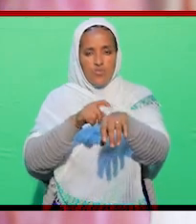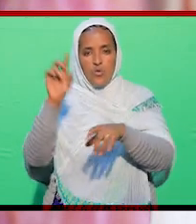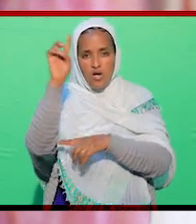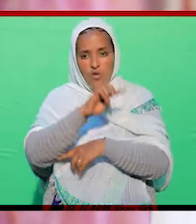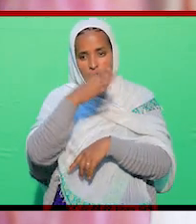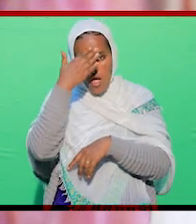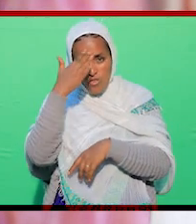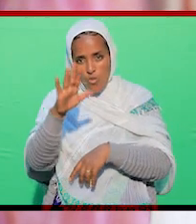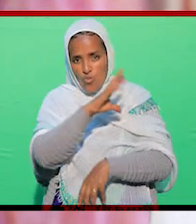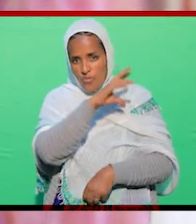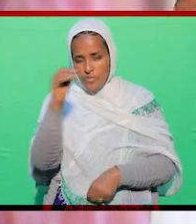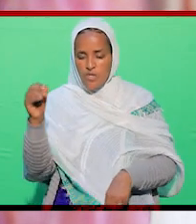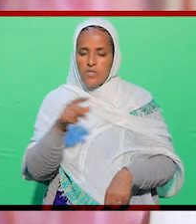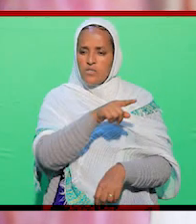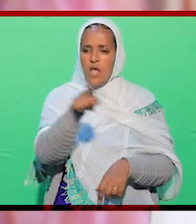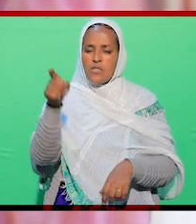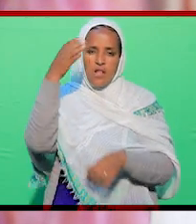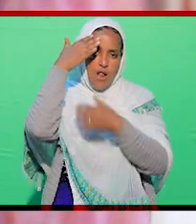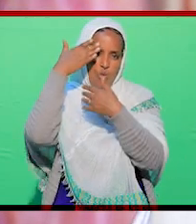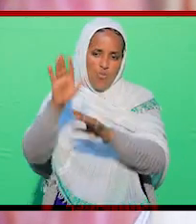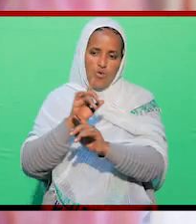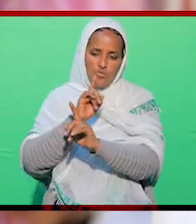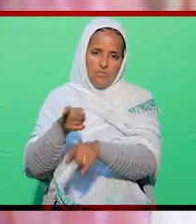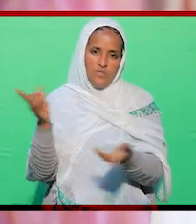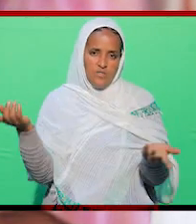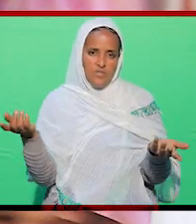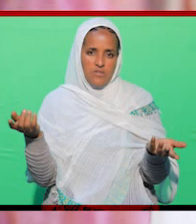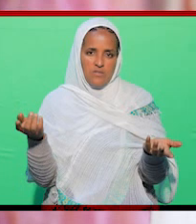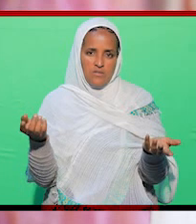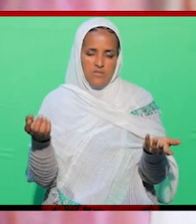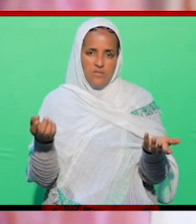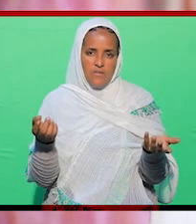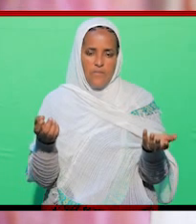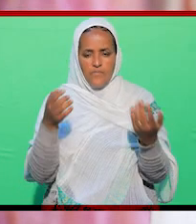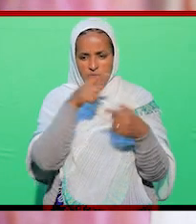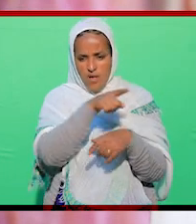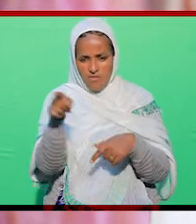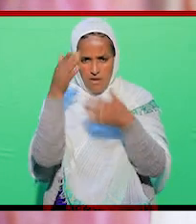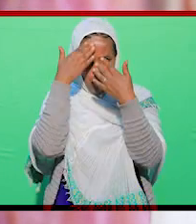አይ ሰዓቲቱን እና ቀኒቱን አታውቁምና አላውቃችሁም አላቸው።